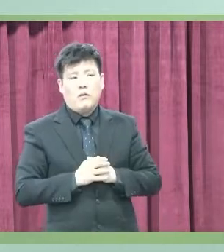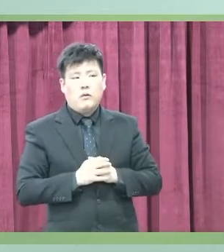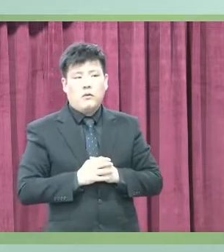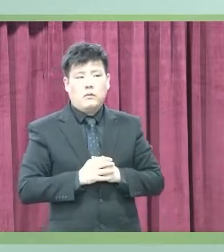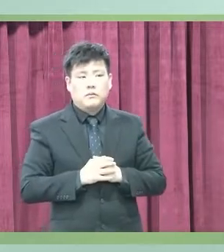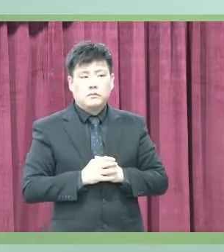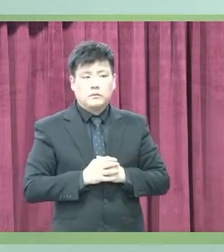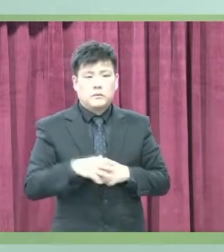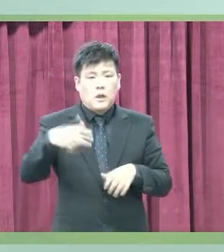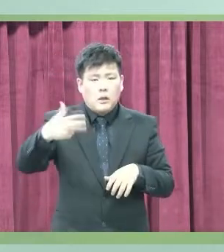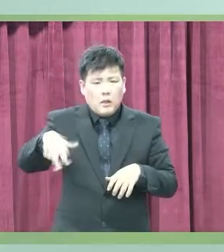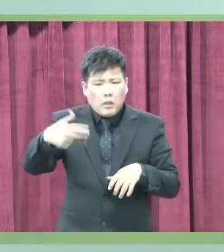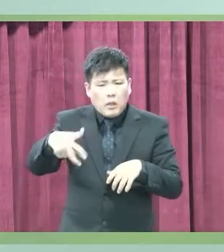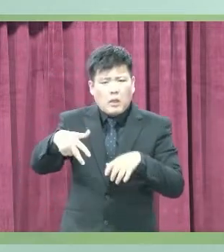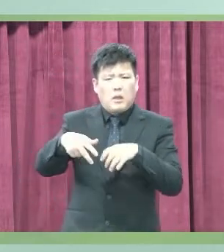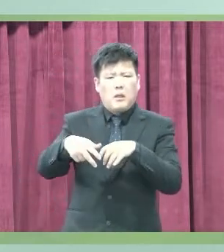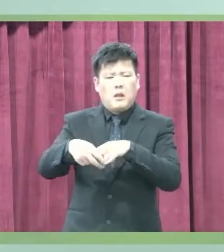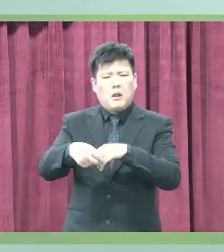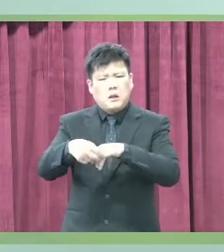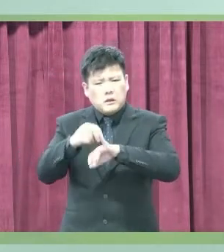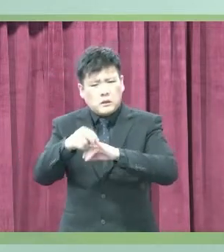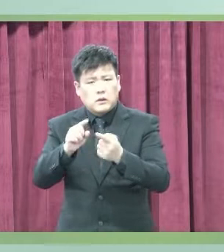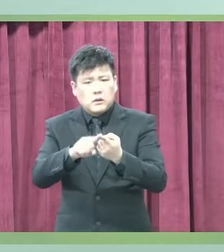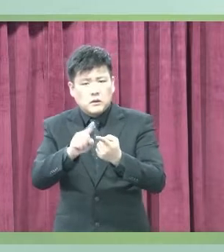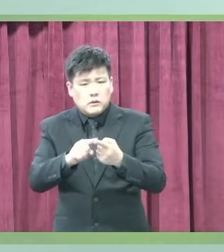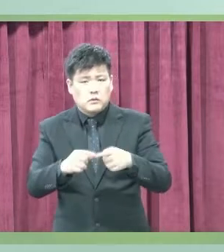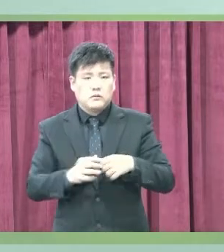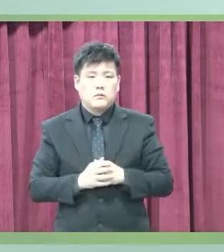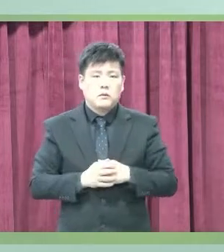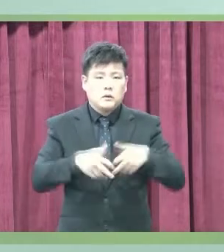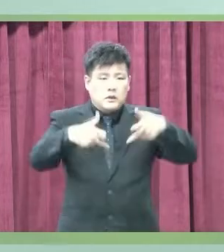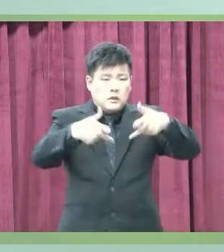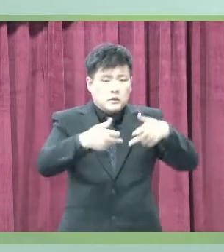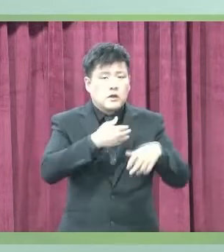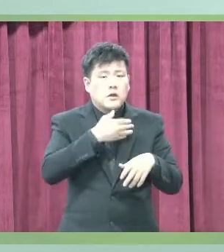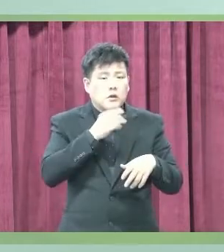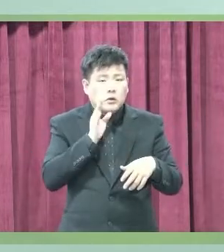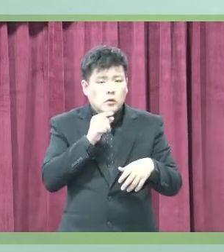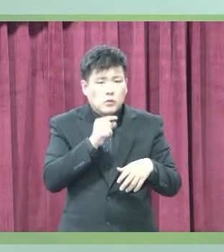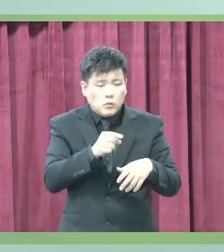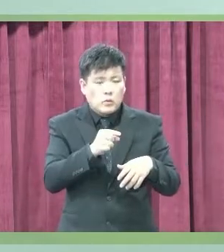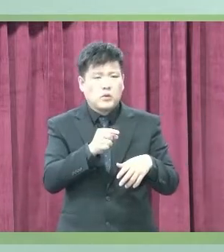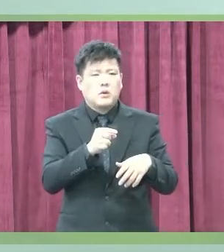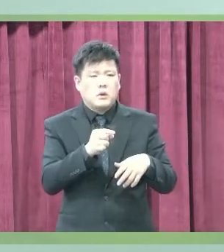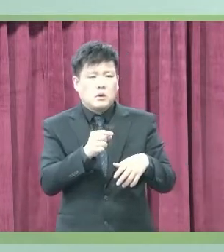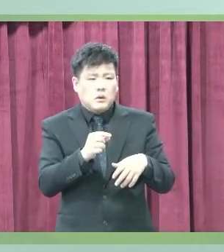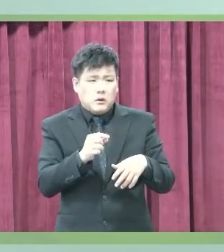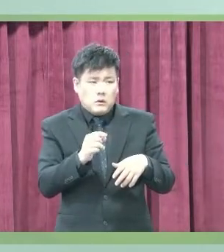배뇨장애에서도 마찬가지로 모든 연령대에서 장애 노인이 비장애 노인보다 장애의심의 비율이 더 높게 나타나고